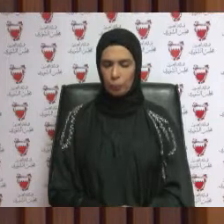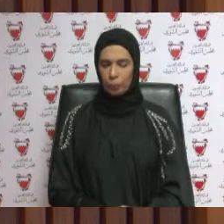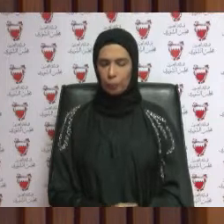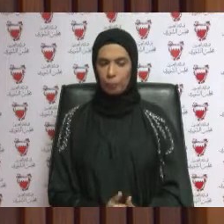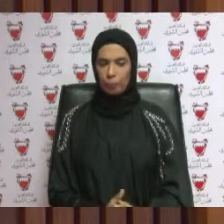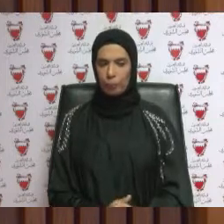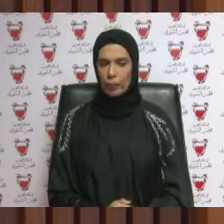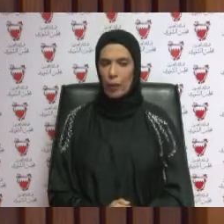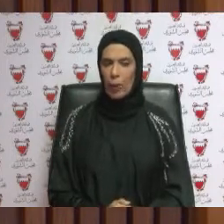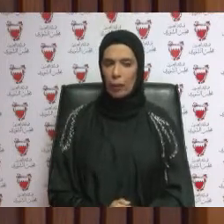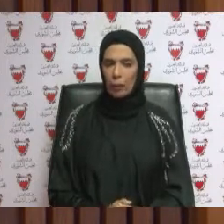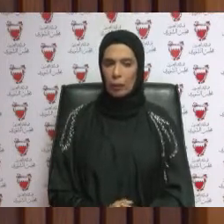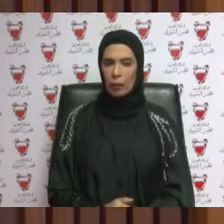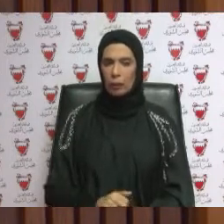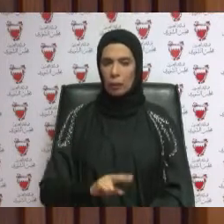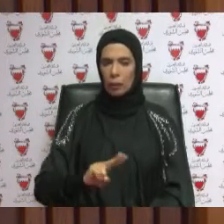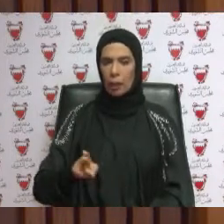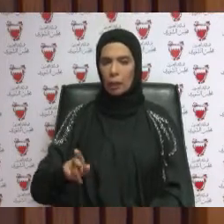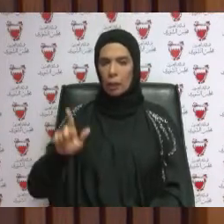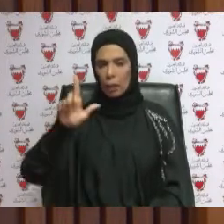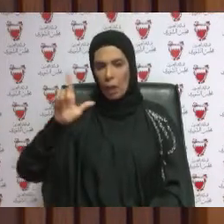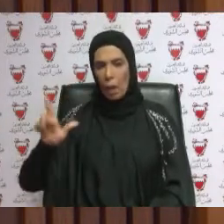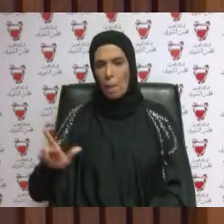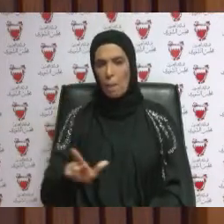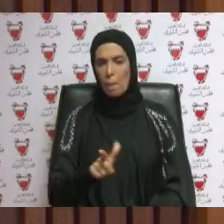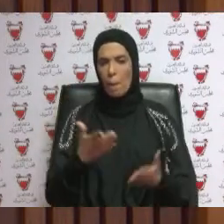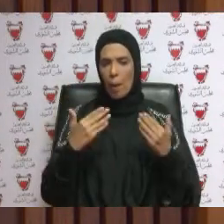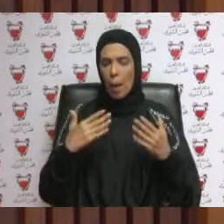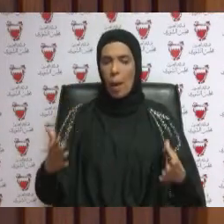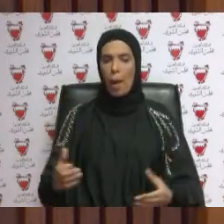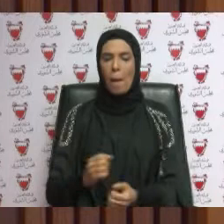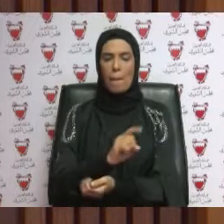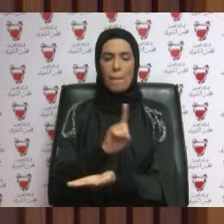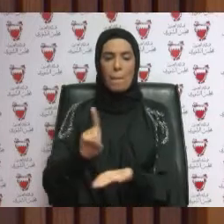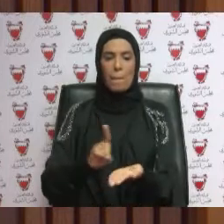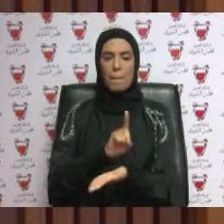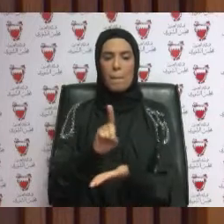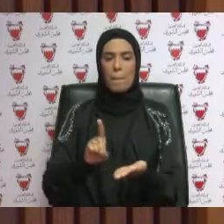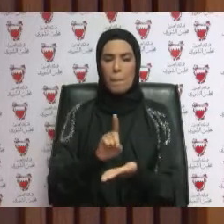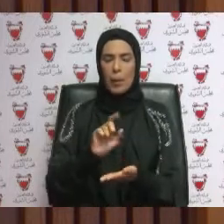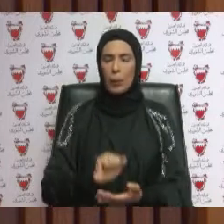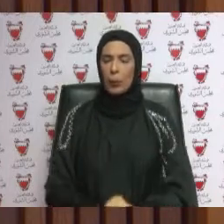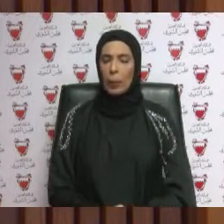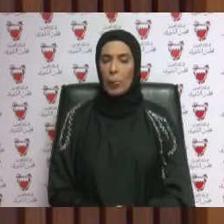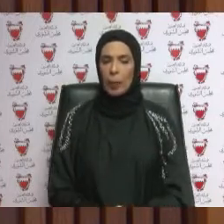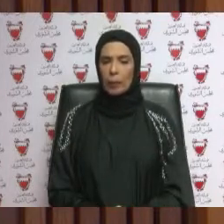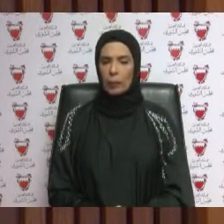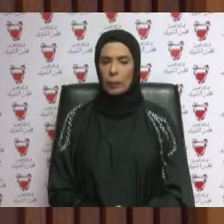الرئيس، تغيير المناخ والمحافظة على بيئة جيدة بالنسبة للبحرين،